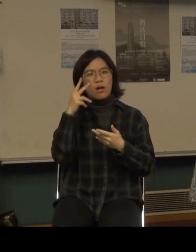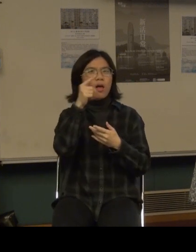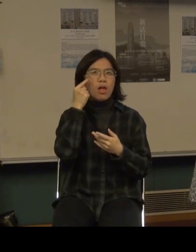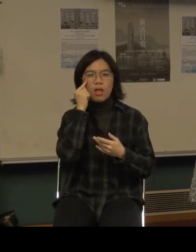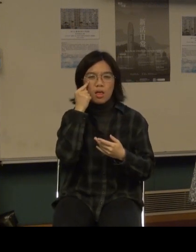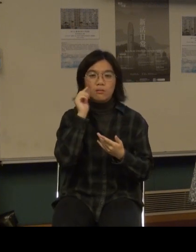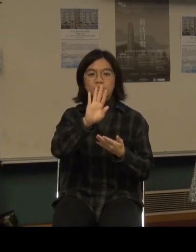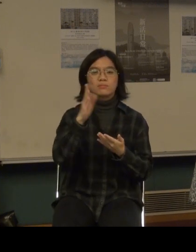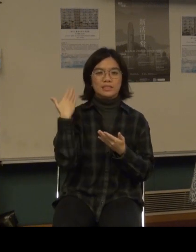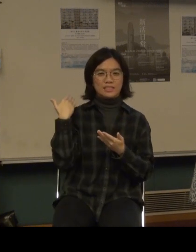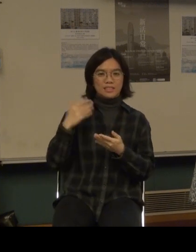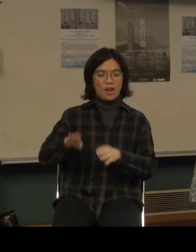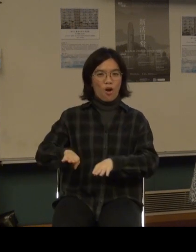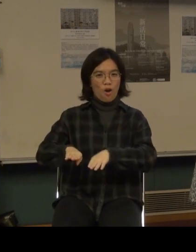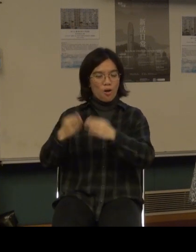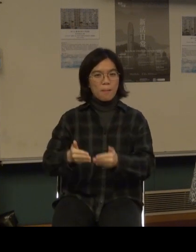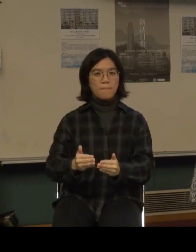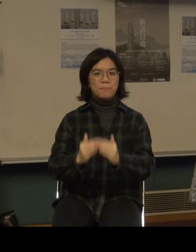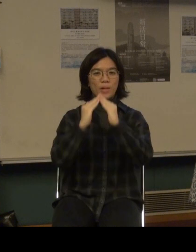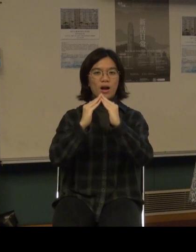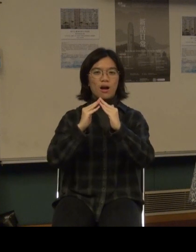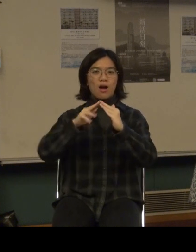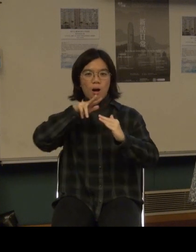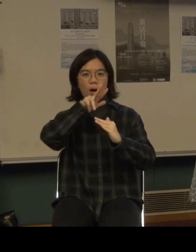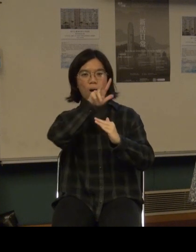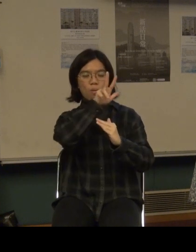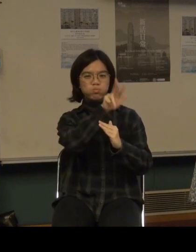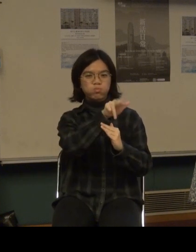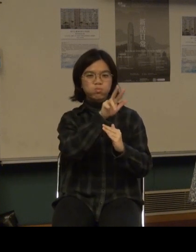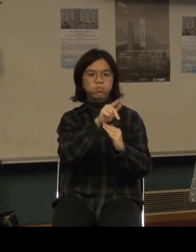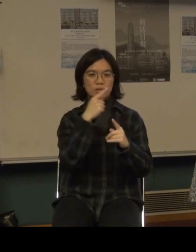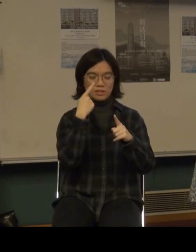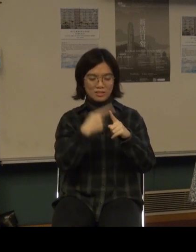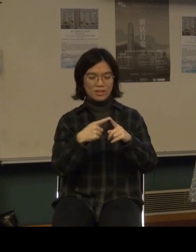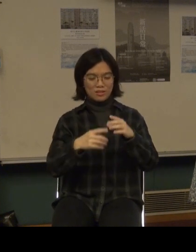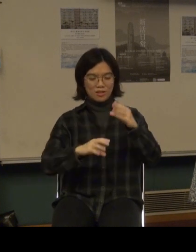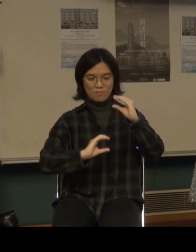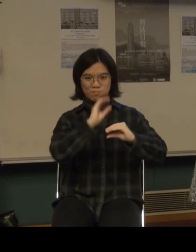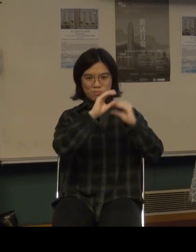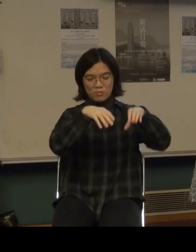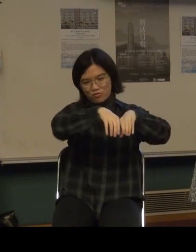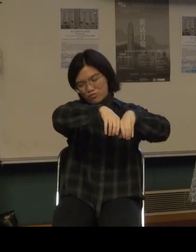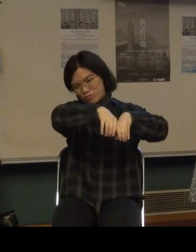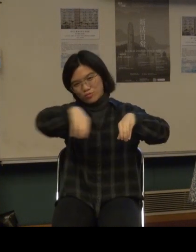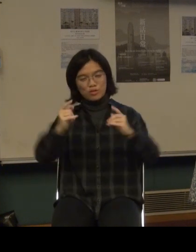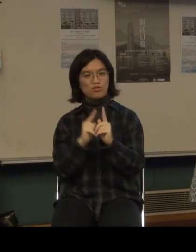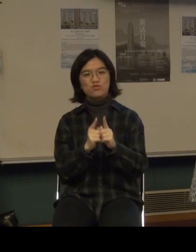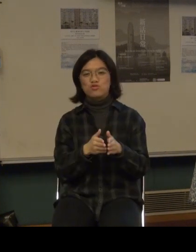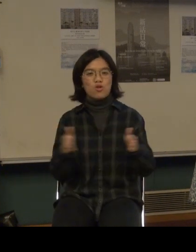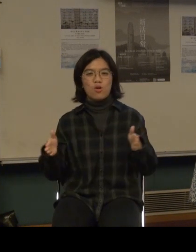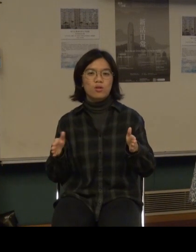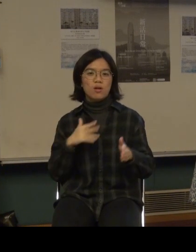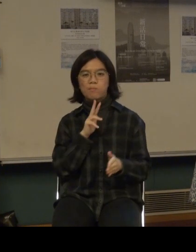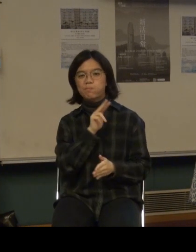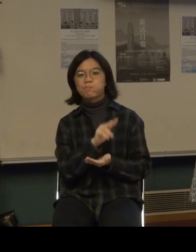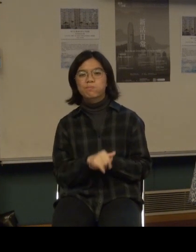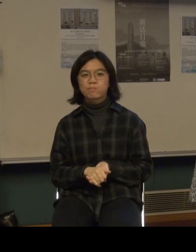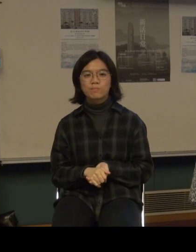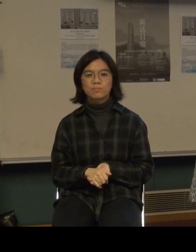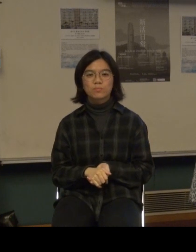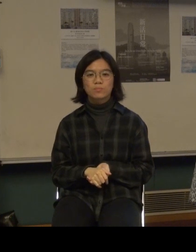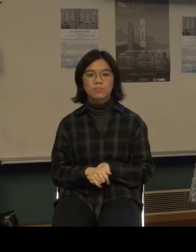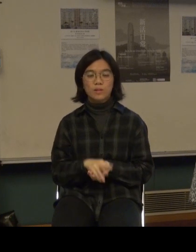咧，你就會見到咧，佢真係用嗰個模組咧，造成咗一個非常長形。嘅一個即係建築物啊，咁平面其